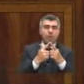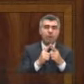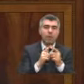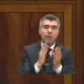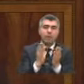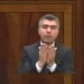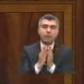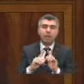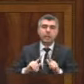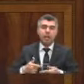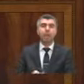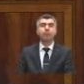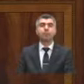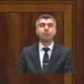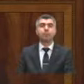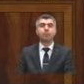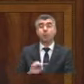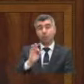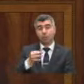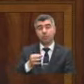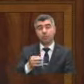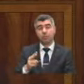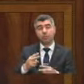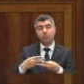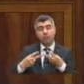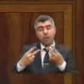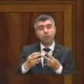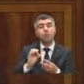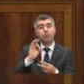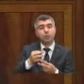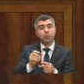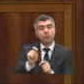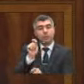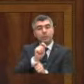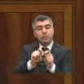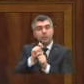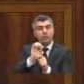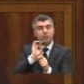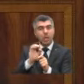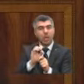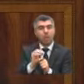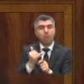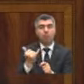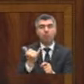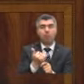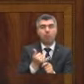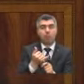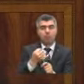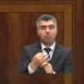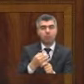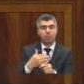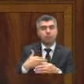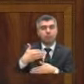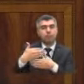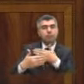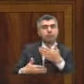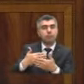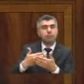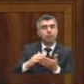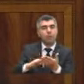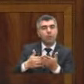التعليمية. وقد تم الشروع الفعلي في تنفيذ هذه المخططات في أفق الانتهاء